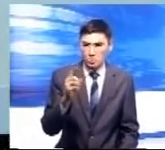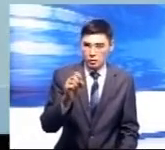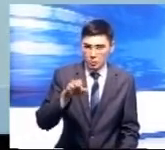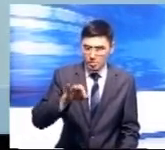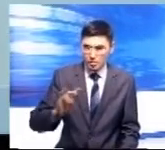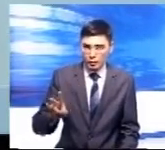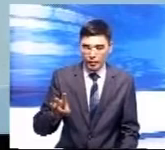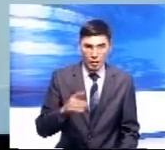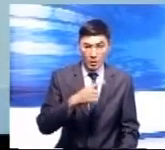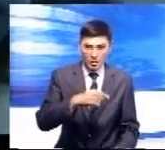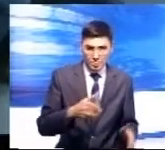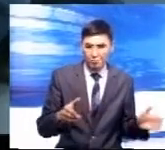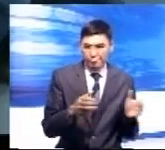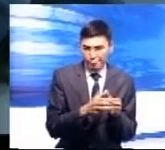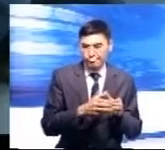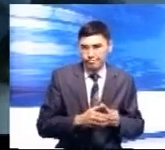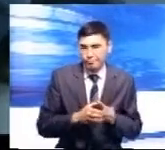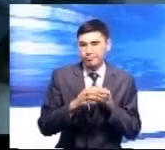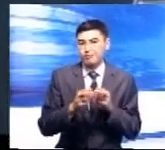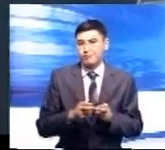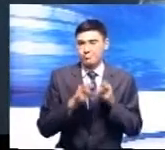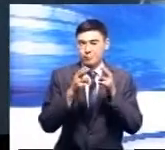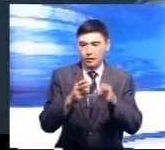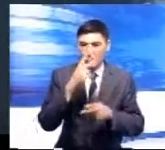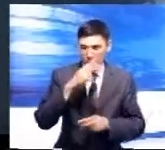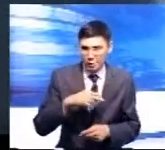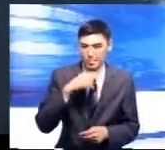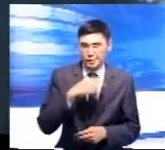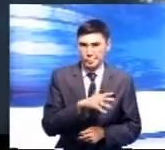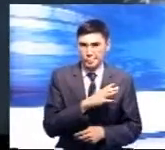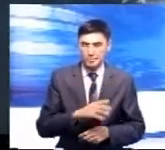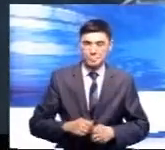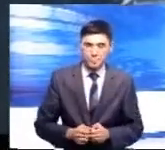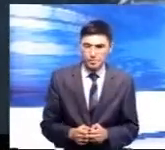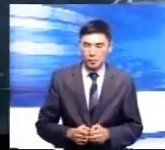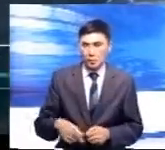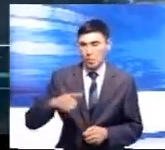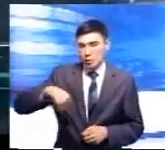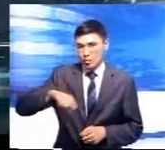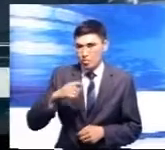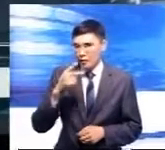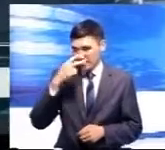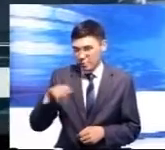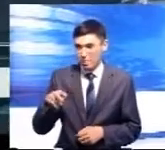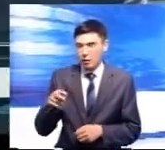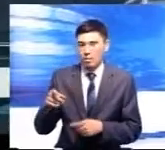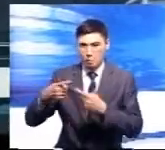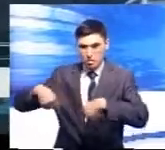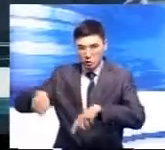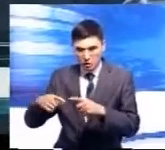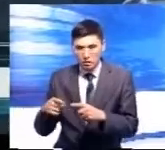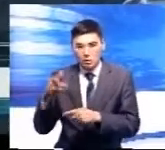на один из объектов и ознакомились с проводимыми работами. А мы видим, что компания, в принципе, приступила к работе. Это,